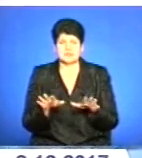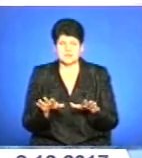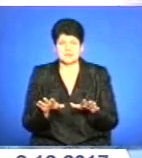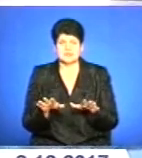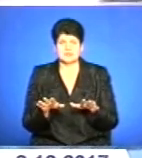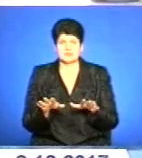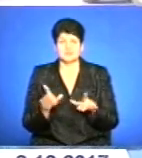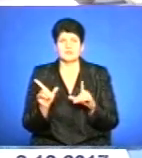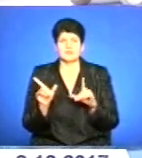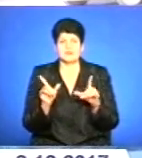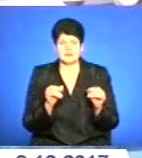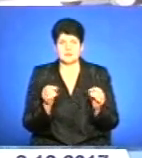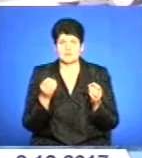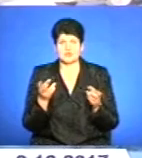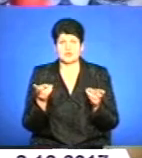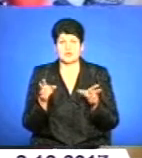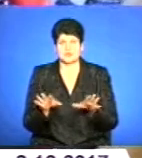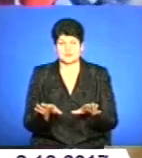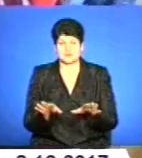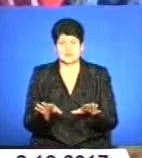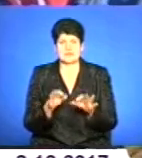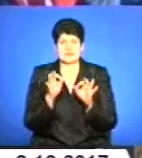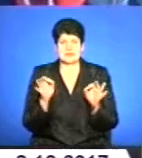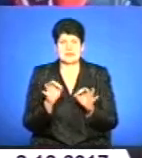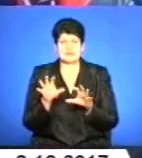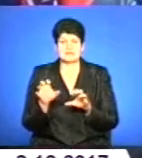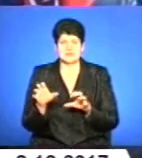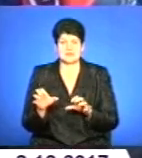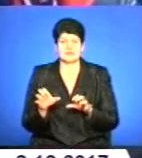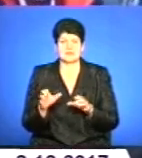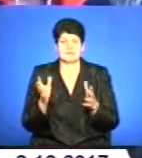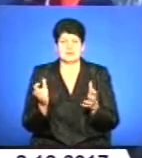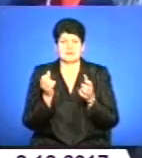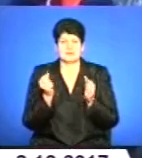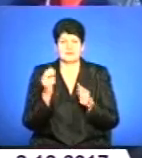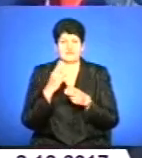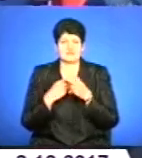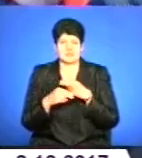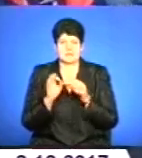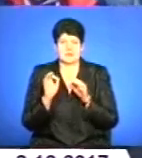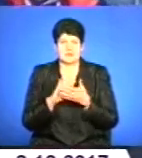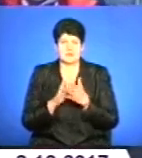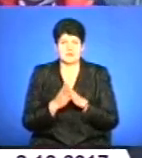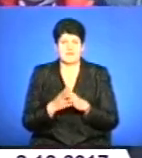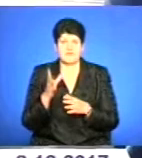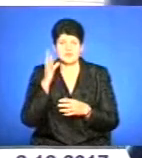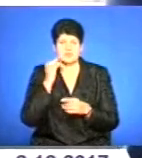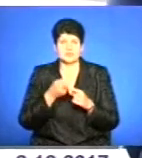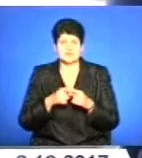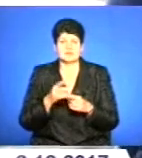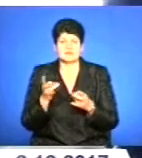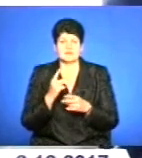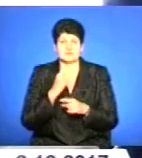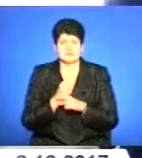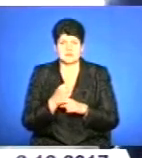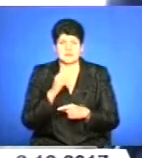б уїхали і просто залишили на призволяще. Взагалі ніяких тварин не отримує в належних умовах в цирках. Я вважаю, потрібно заборонити це. Ми ж тільки що